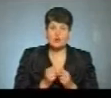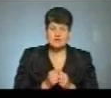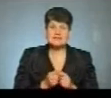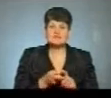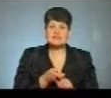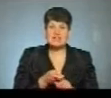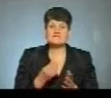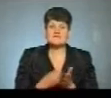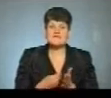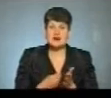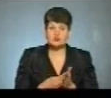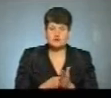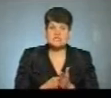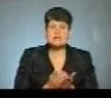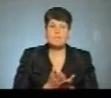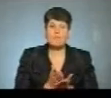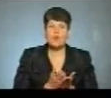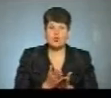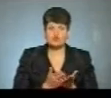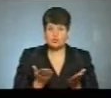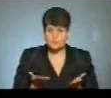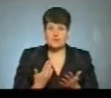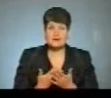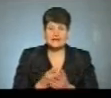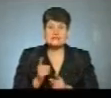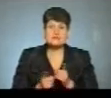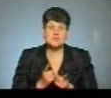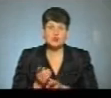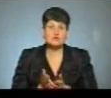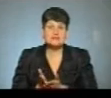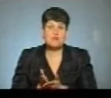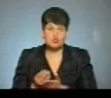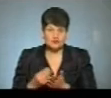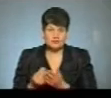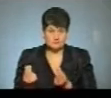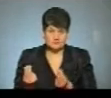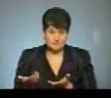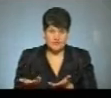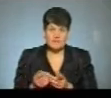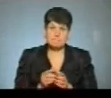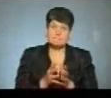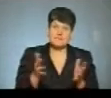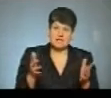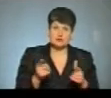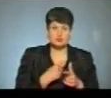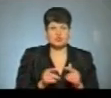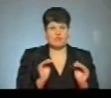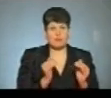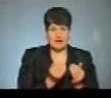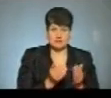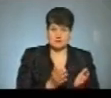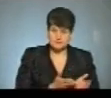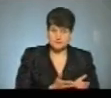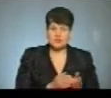від вартості комунальних послуг. Тобто, якщо змінюється вартість комунальних послуг чи в більшу, чи в меншу сторону,